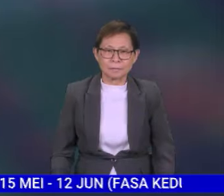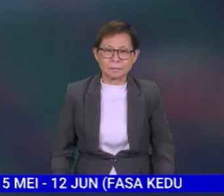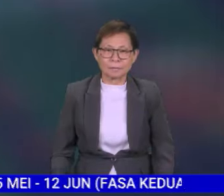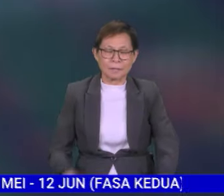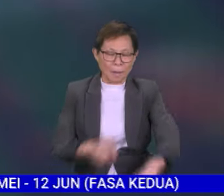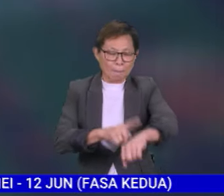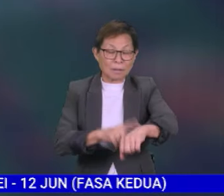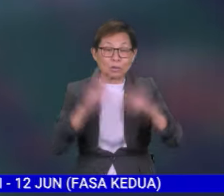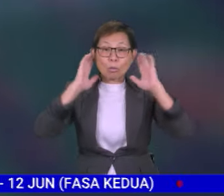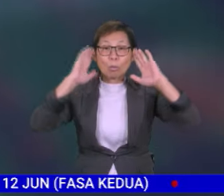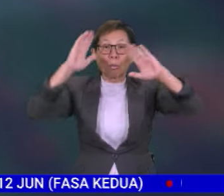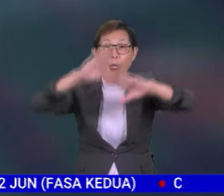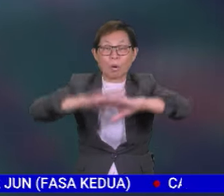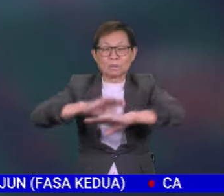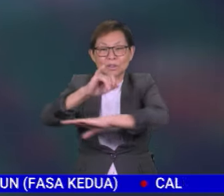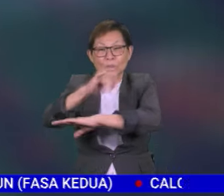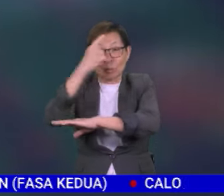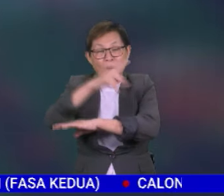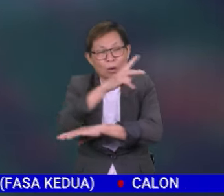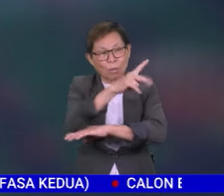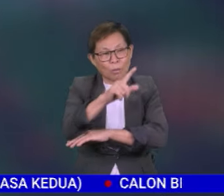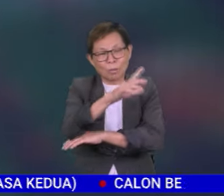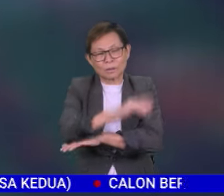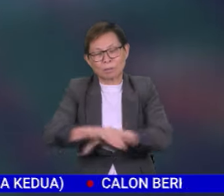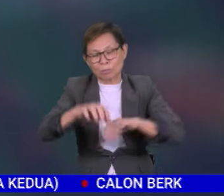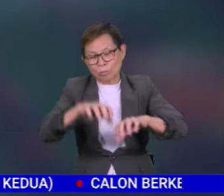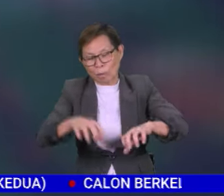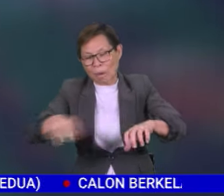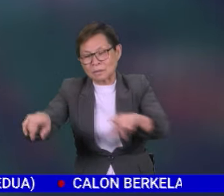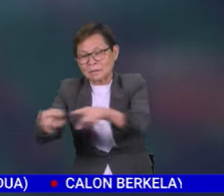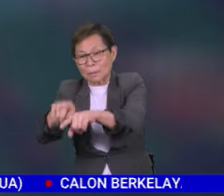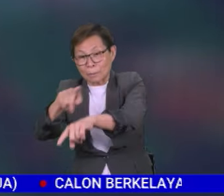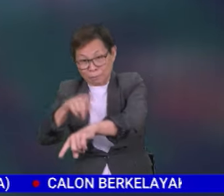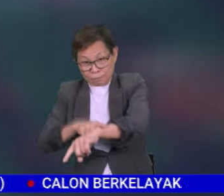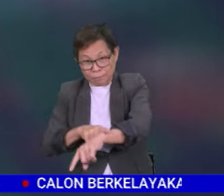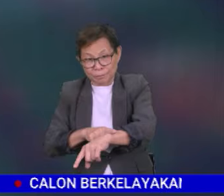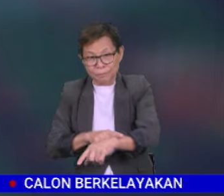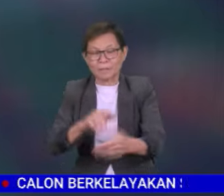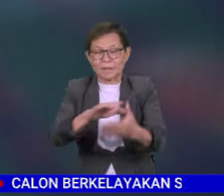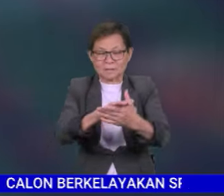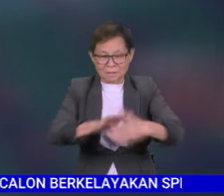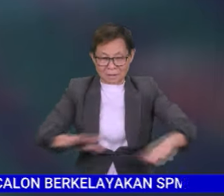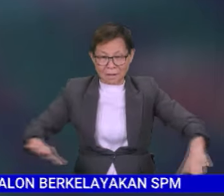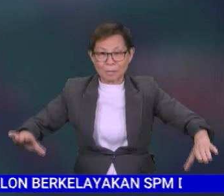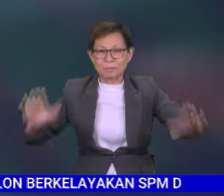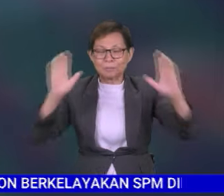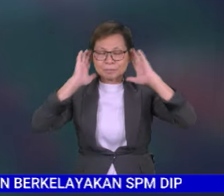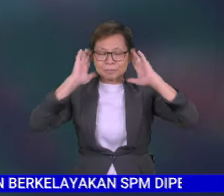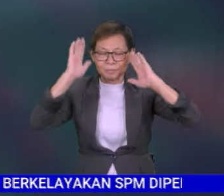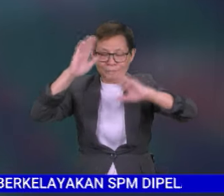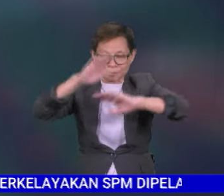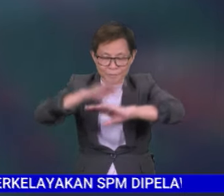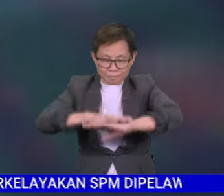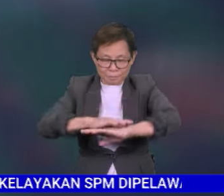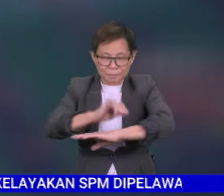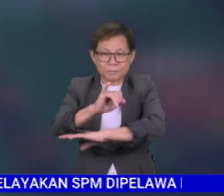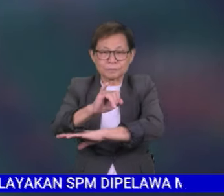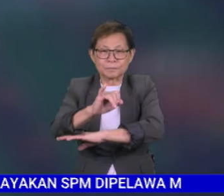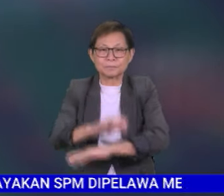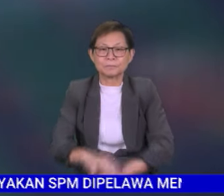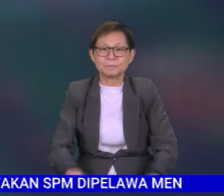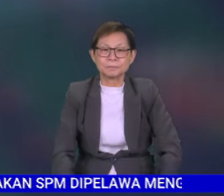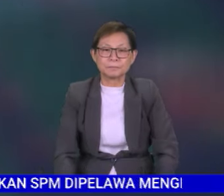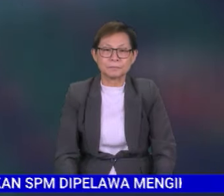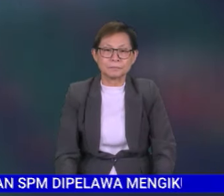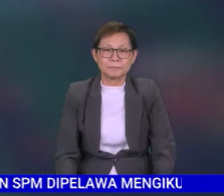Saudara, telah masuk waktu solat Fardu Isyak bagi Kuala Lumpur dan kawasan yang sama waktu dengannya. Selamat menunaikan solat Fardu